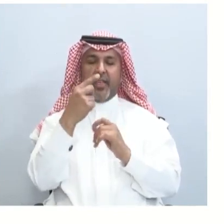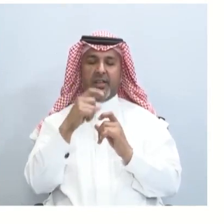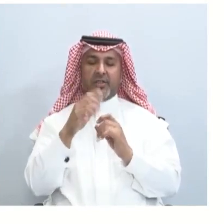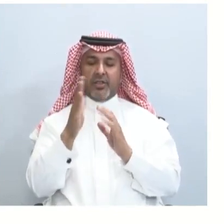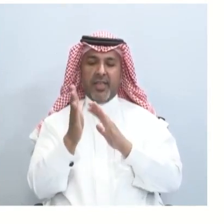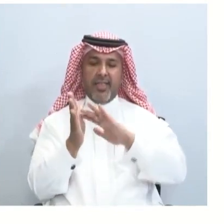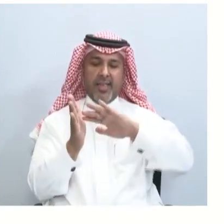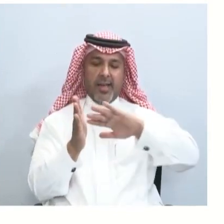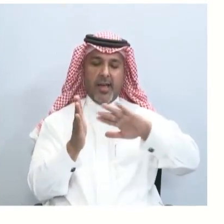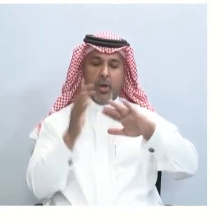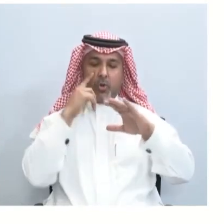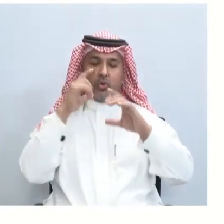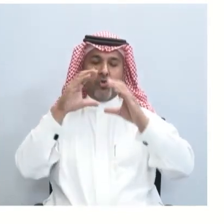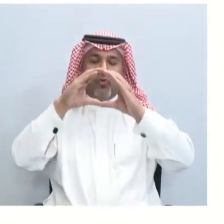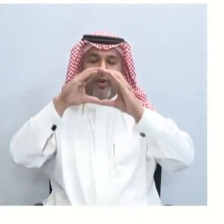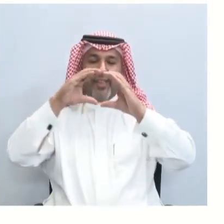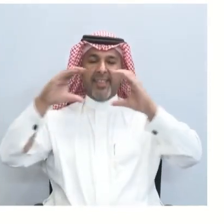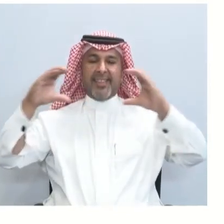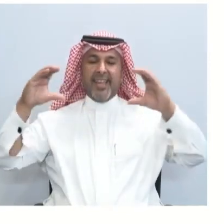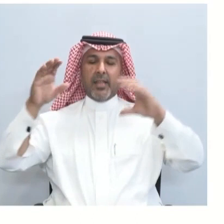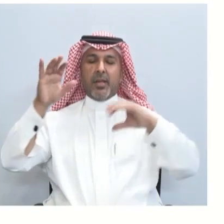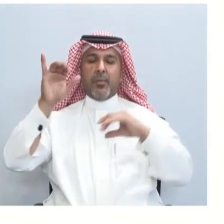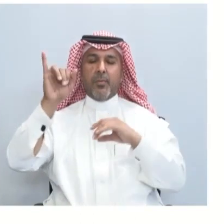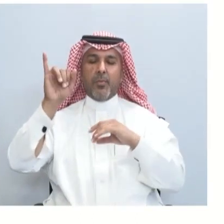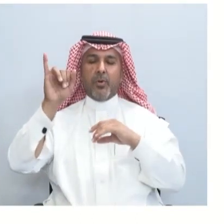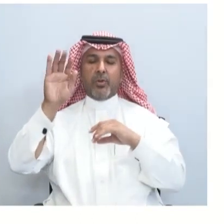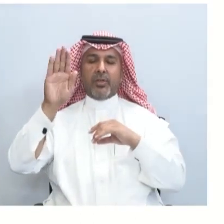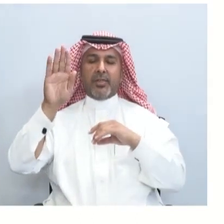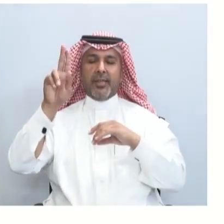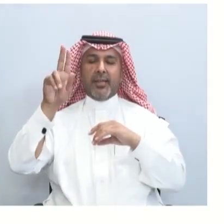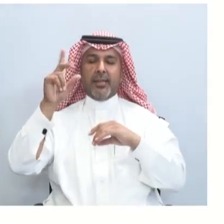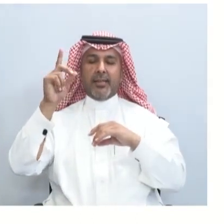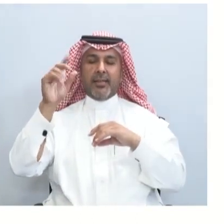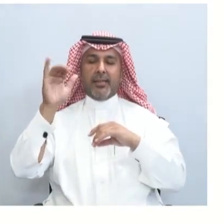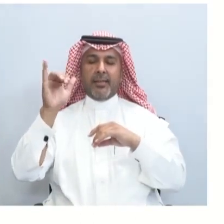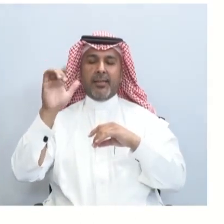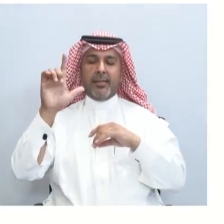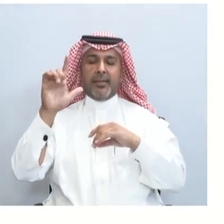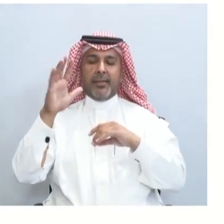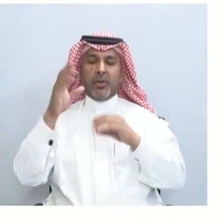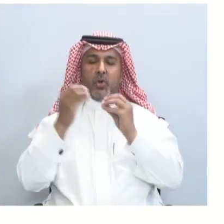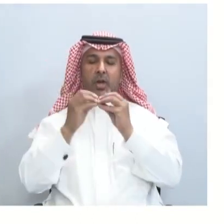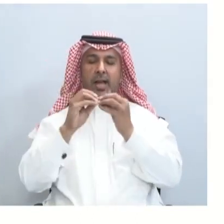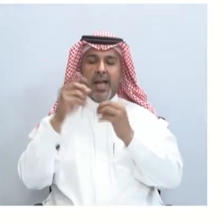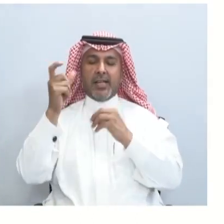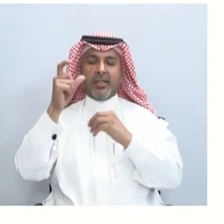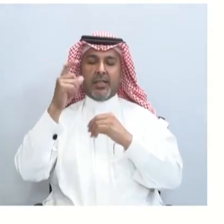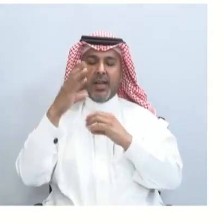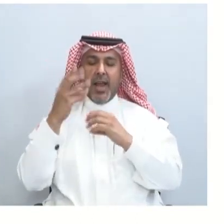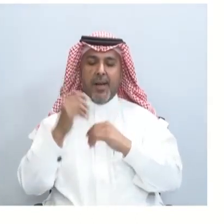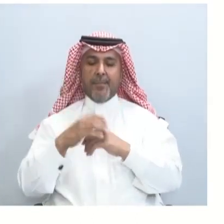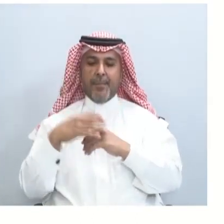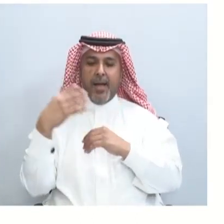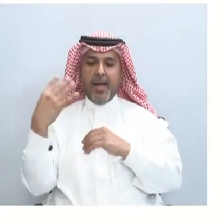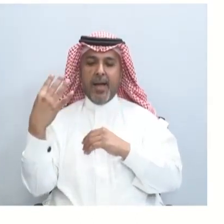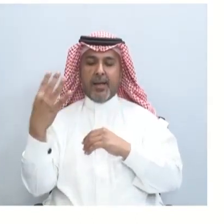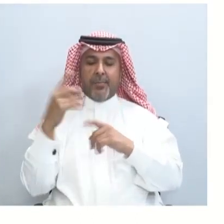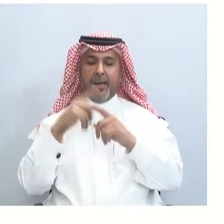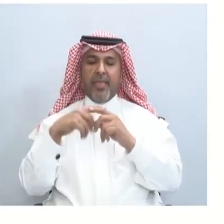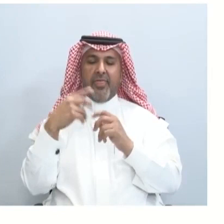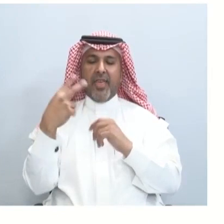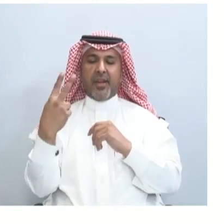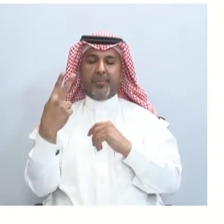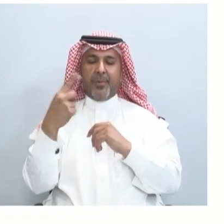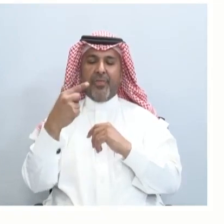وهي تمثل مساحه المثلث الان نوجد مساحه المستطيل مساحه المستطيل لدينا ابعاد